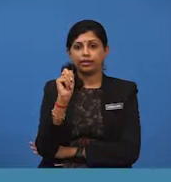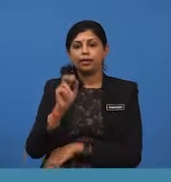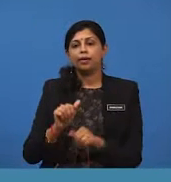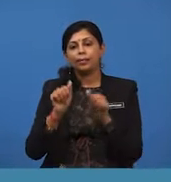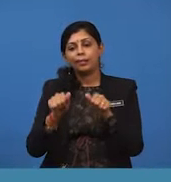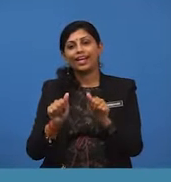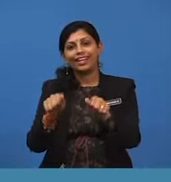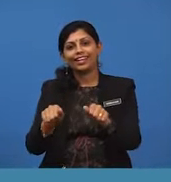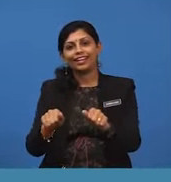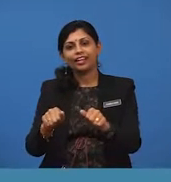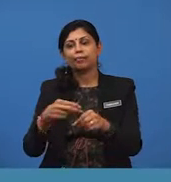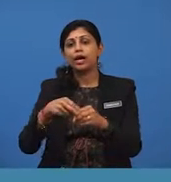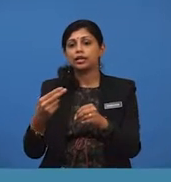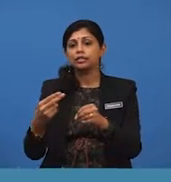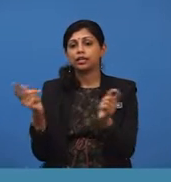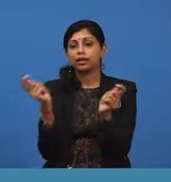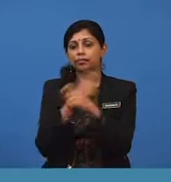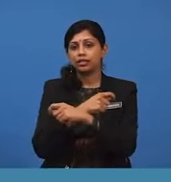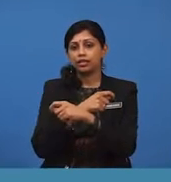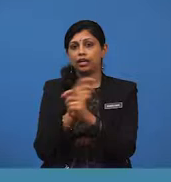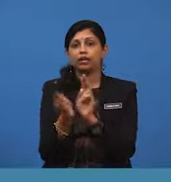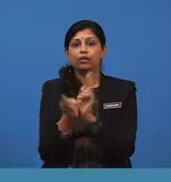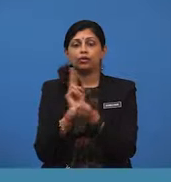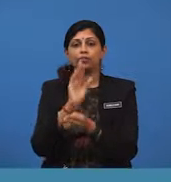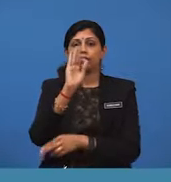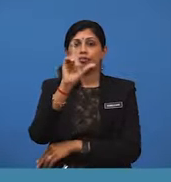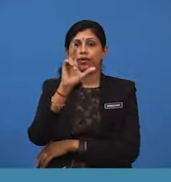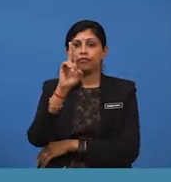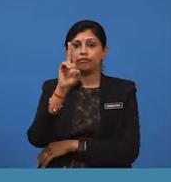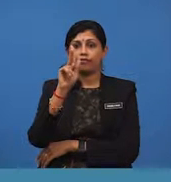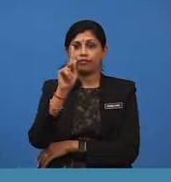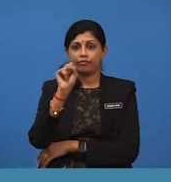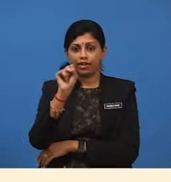menghasilkan tentangan pada perubahan fluks yang menghasilkannya.